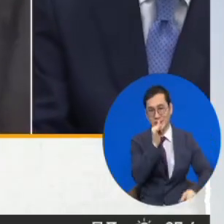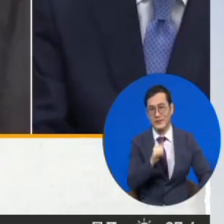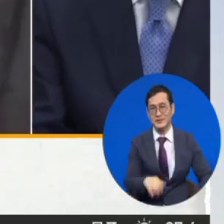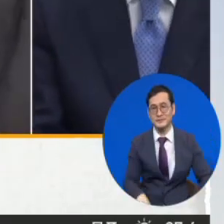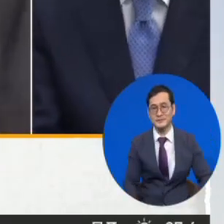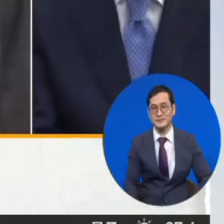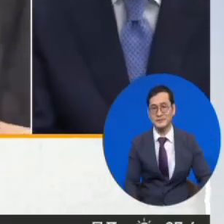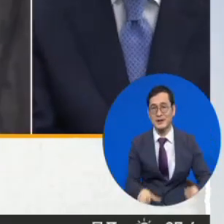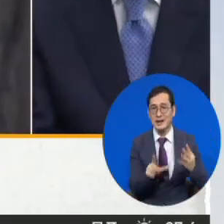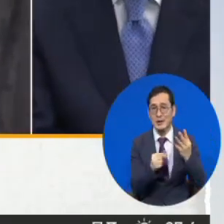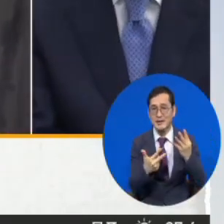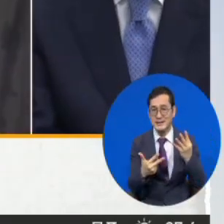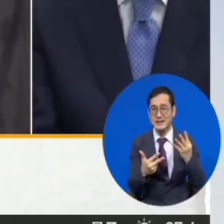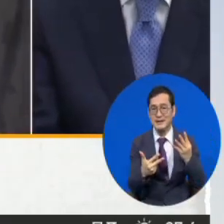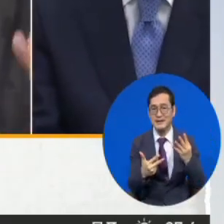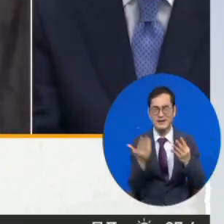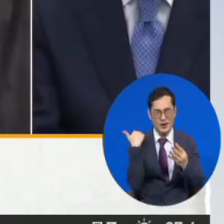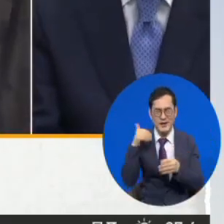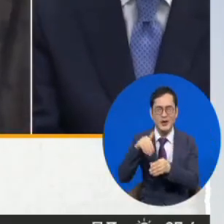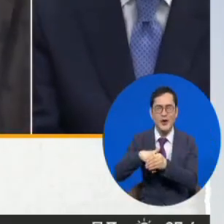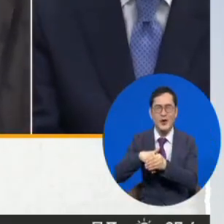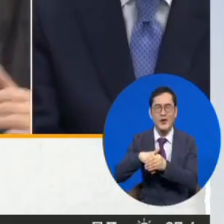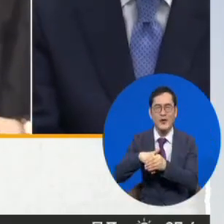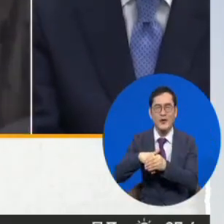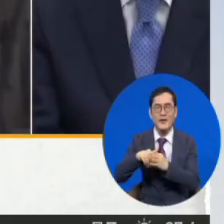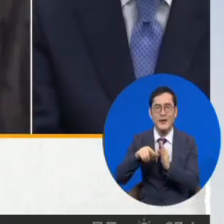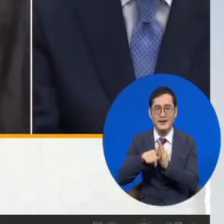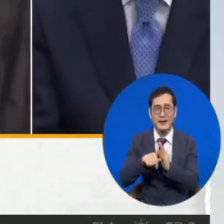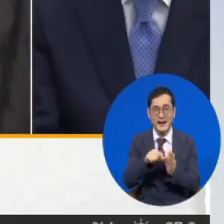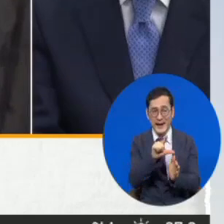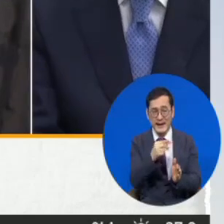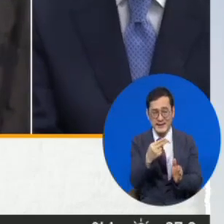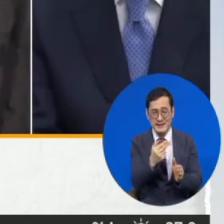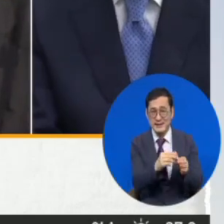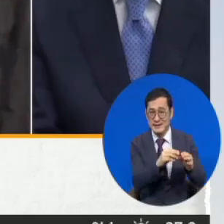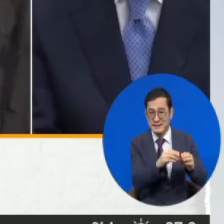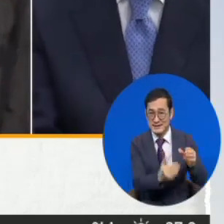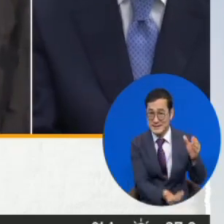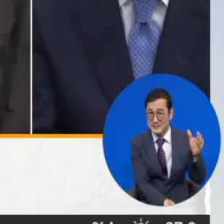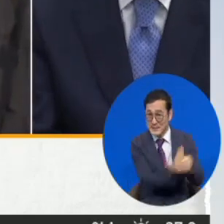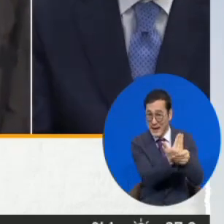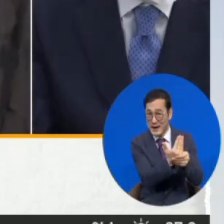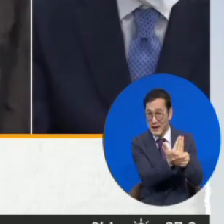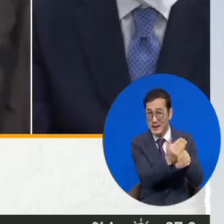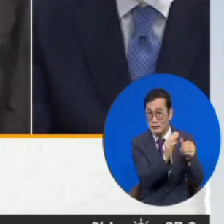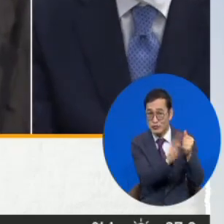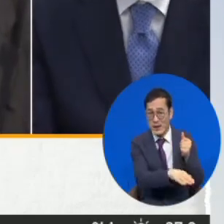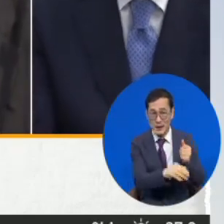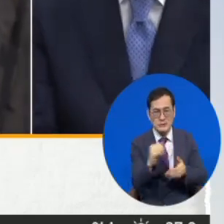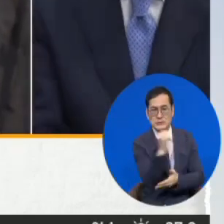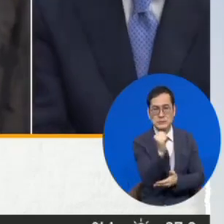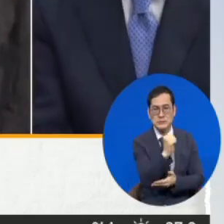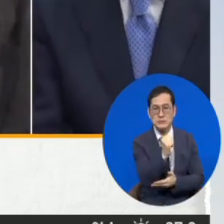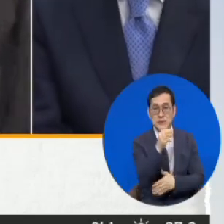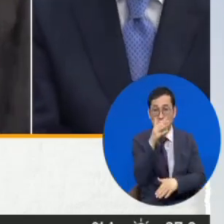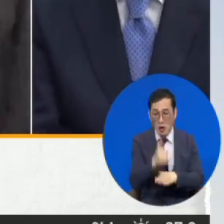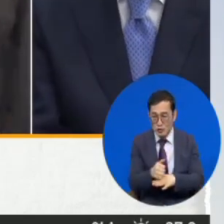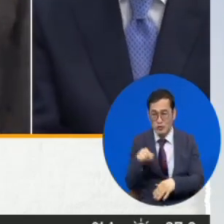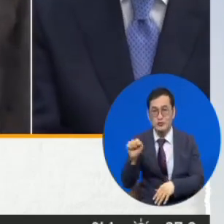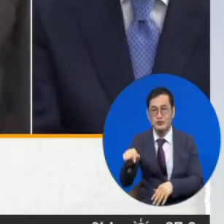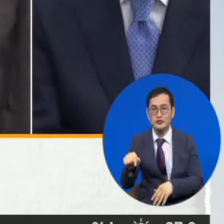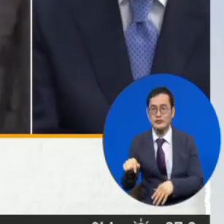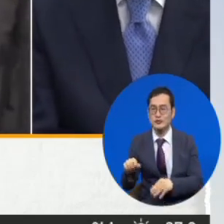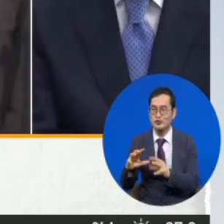3개월 전까지만 해도 누가 이길지 모르는 승부였는데 LH 사건이 터지면서 정권이 확 무너지기 시작하니까 그대로 선거는 지나가게